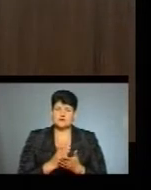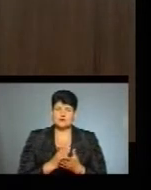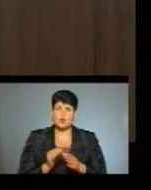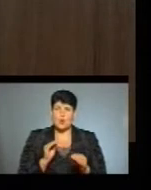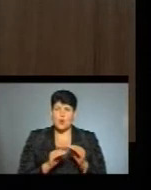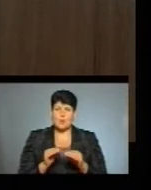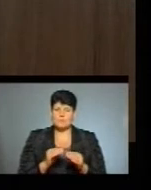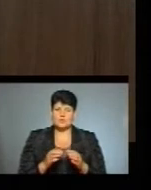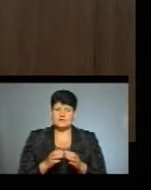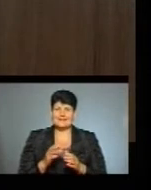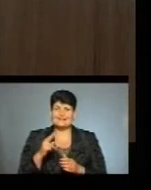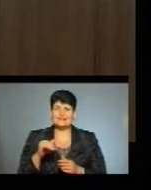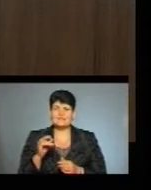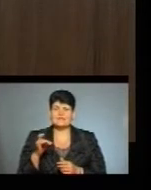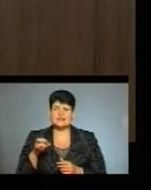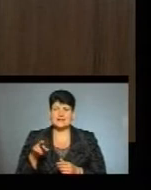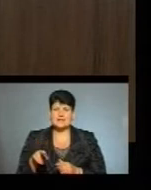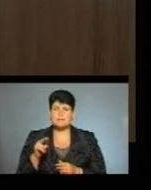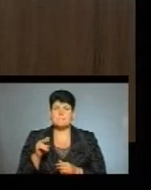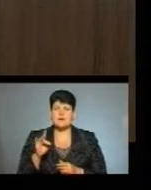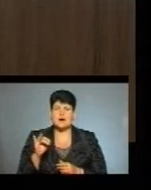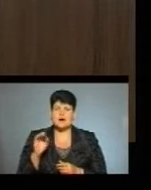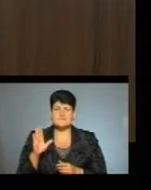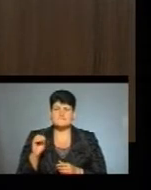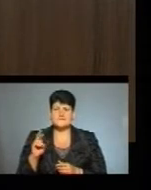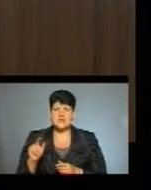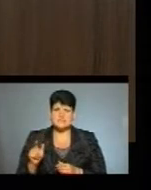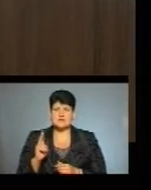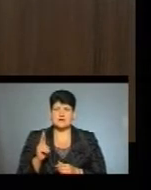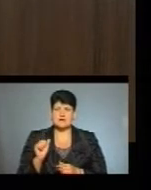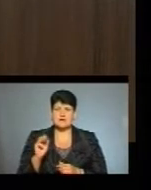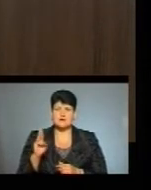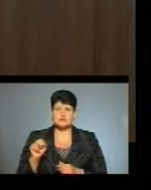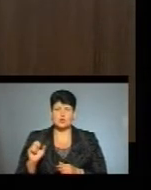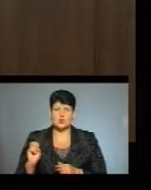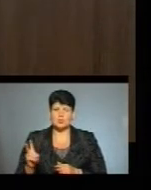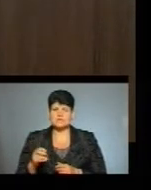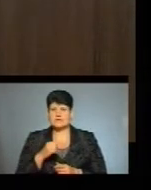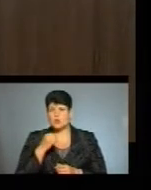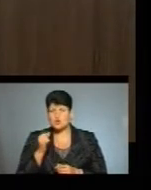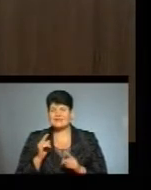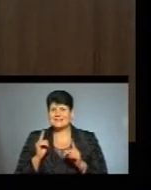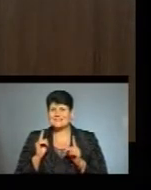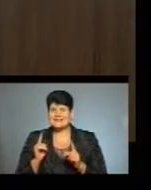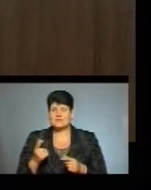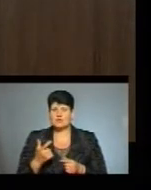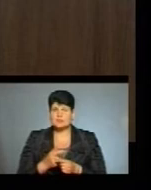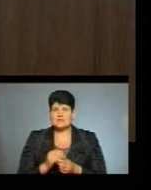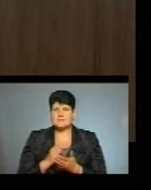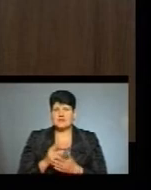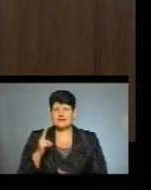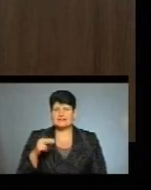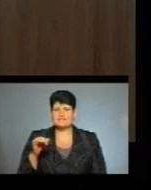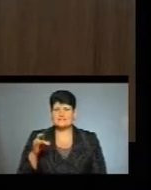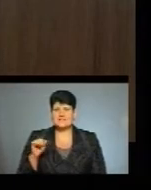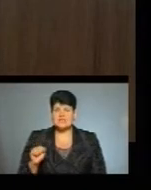компоненти дифтерії, правця і кашлюка. Для дорослих використовуються тільки компоненти, які містять дифтерію і